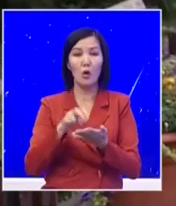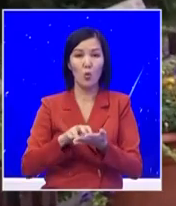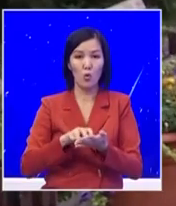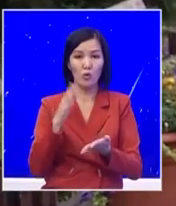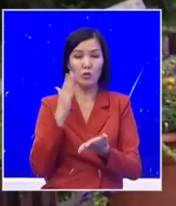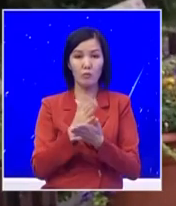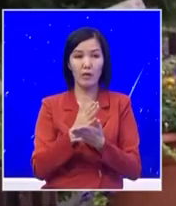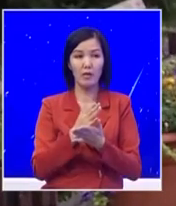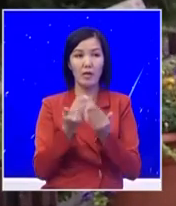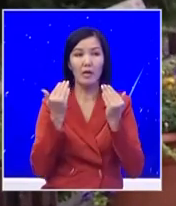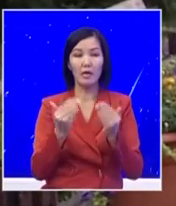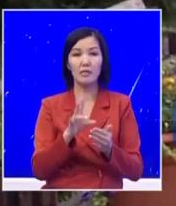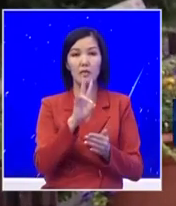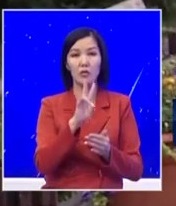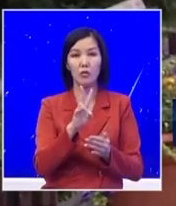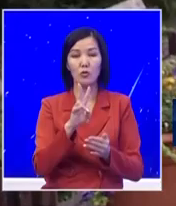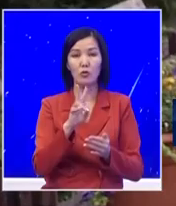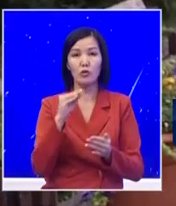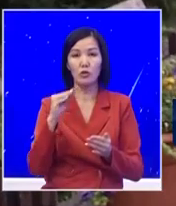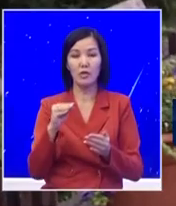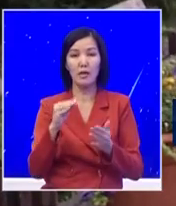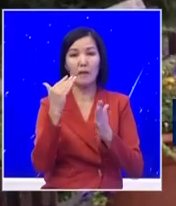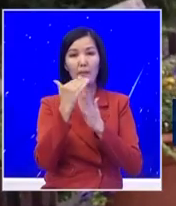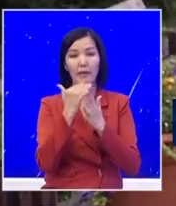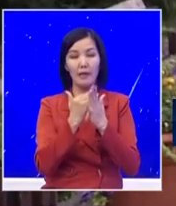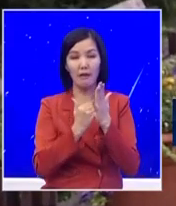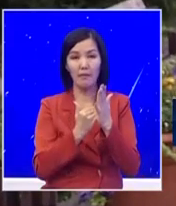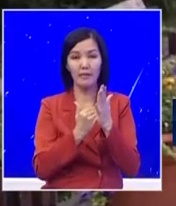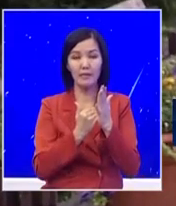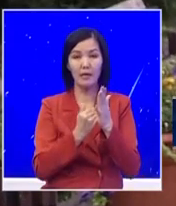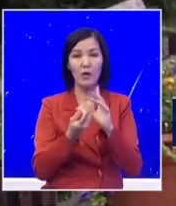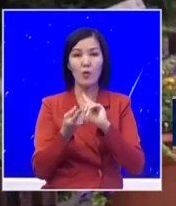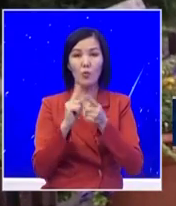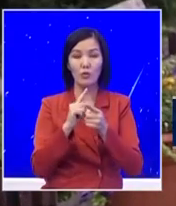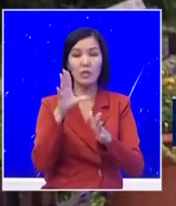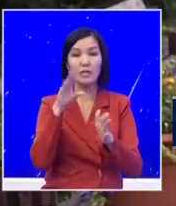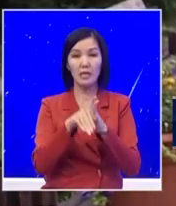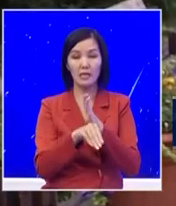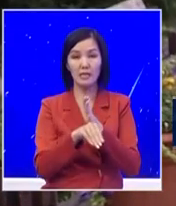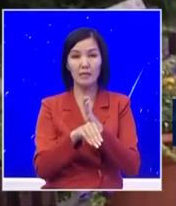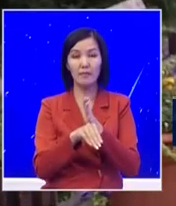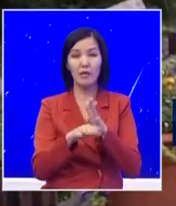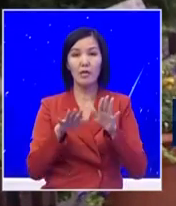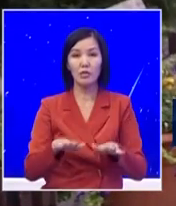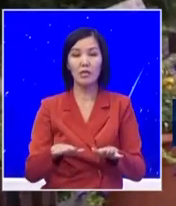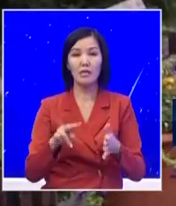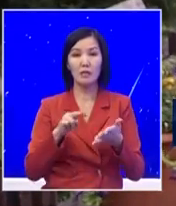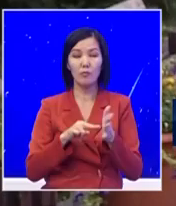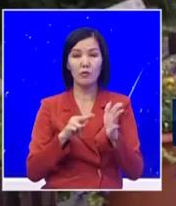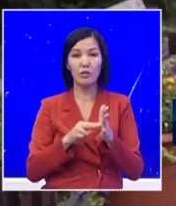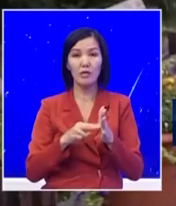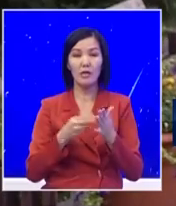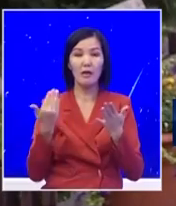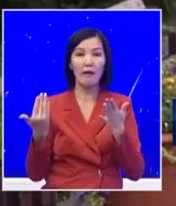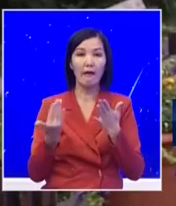таңда нұрлы жер бағдарламасына және тұрғын үй қатынастар заңнамасына өзгерістер енгізіліп, жергілікті бюджет есебінен